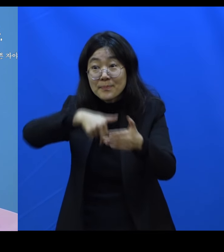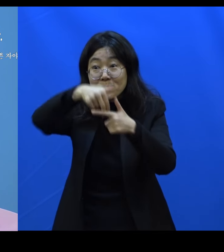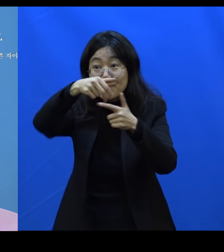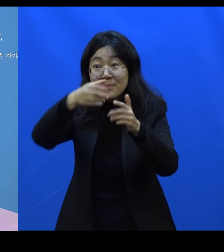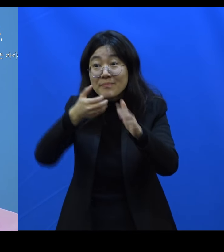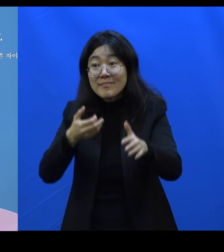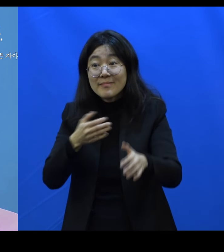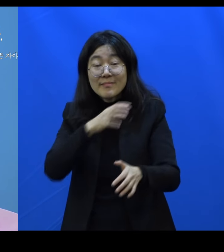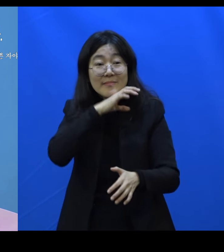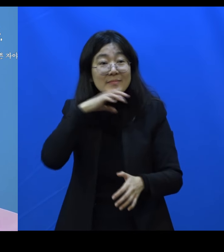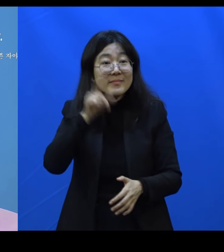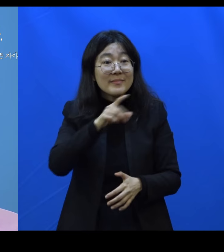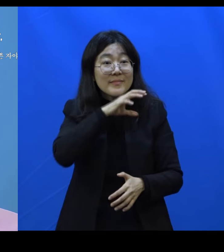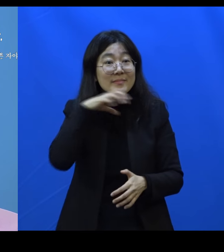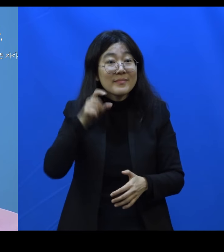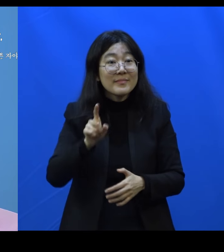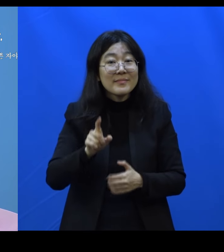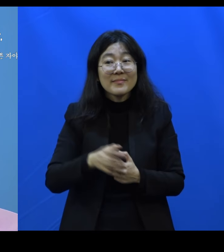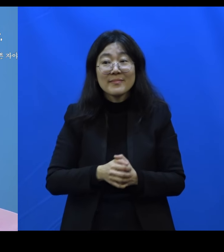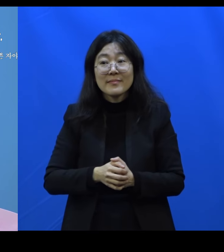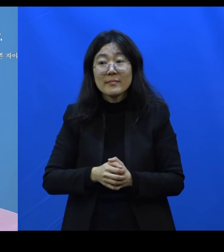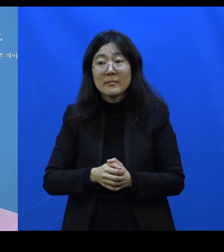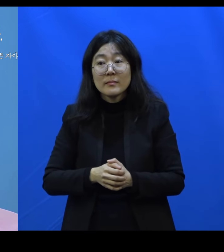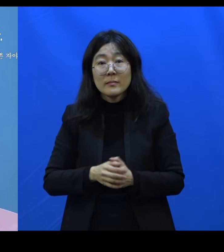밤. 예수를 부인합니다.